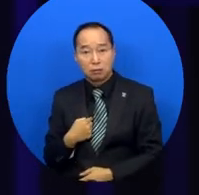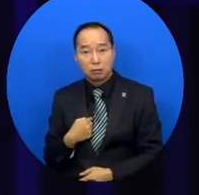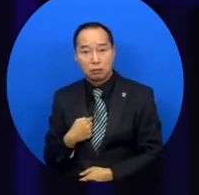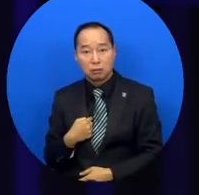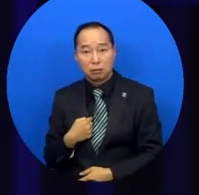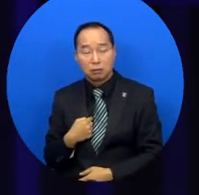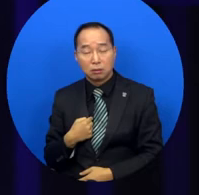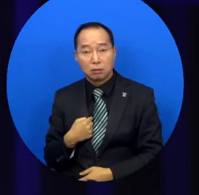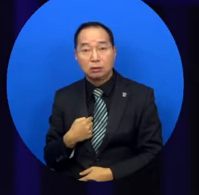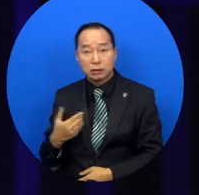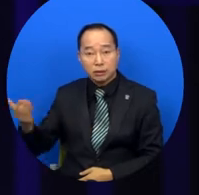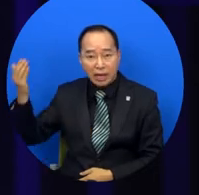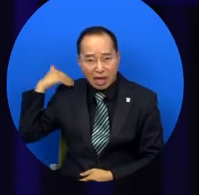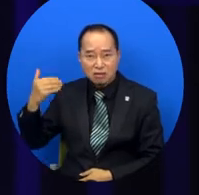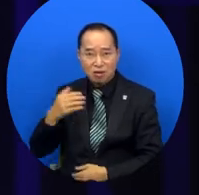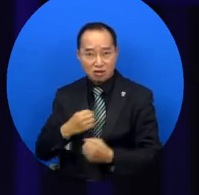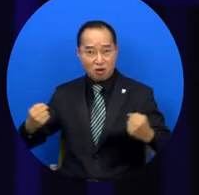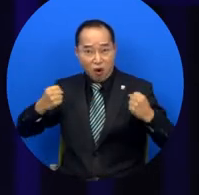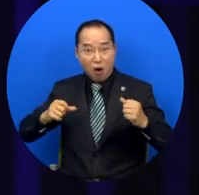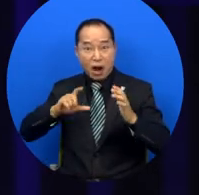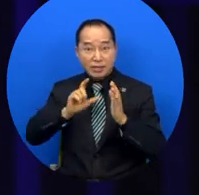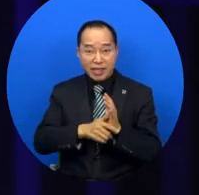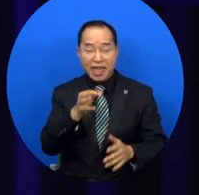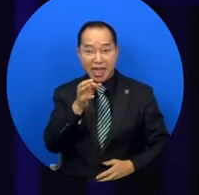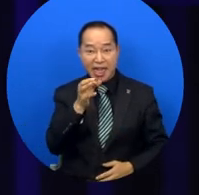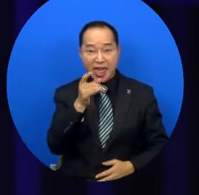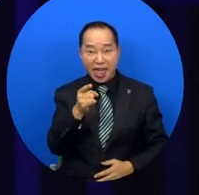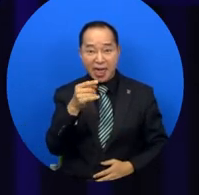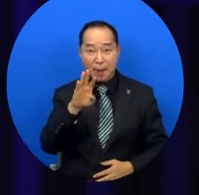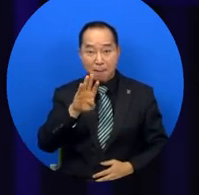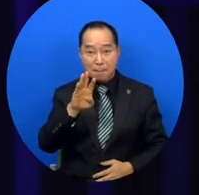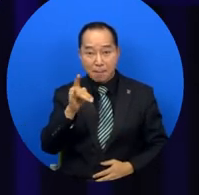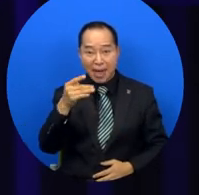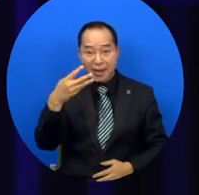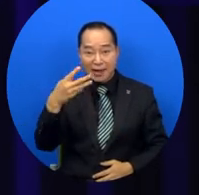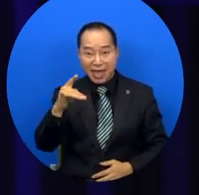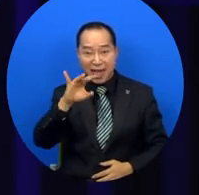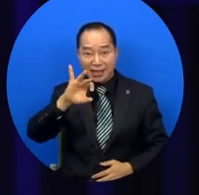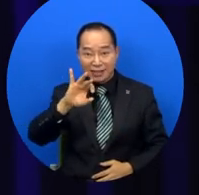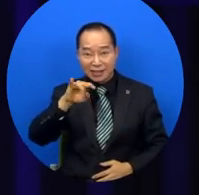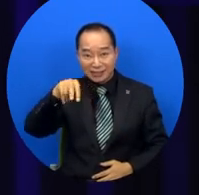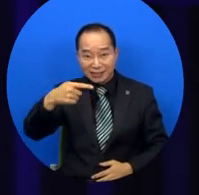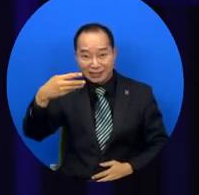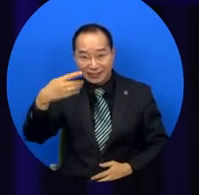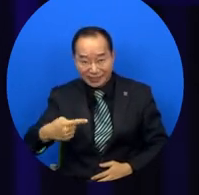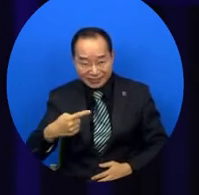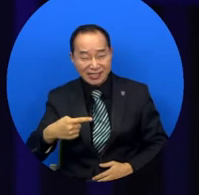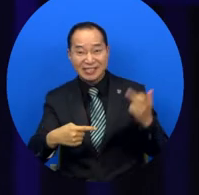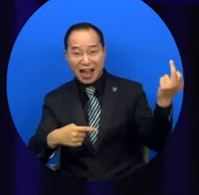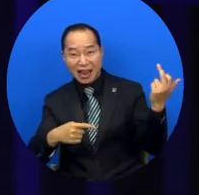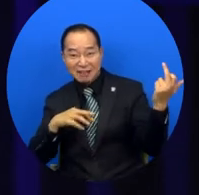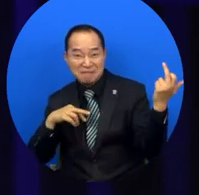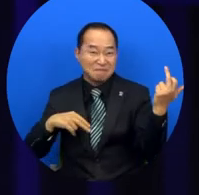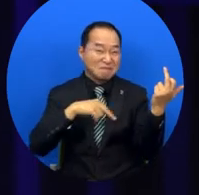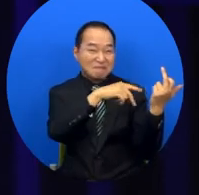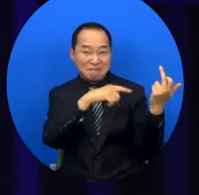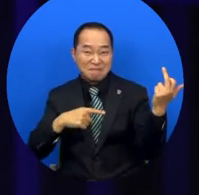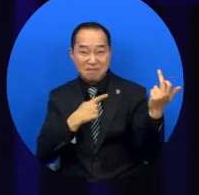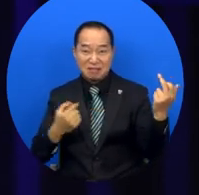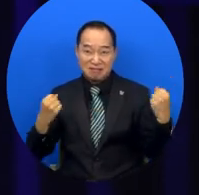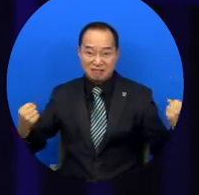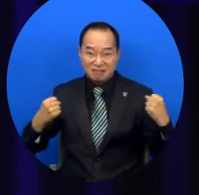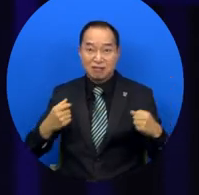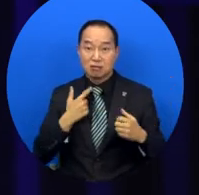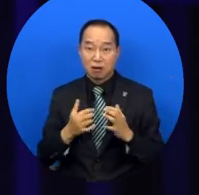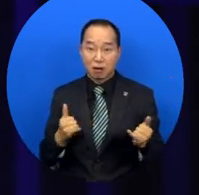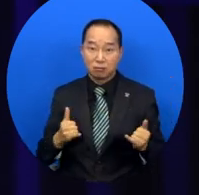그 피로가 제가 그 건강했을 때 내가 에베레스트 베이스 캠프에 갔다 왔거든요. 에베레스트 베이스 캠프에 그 에너지가